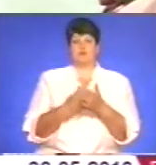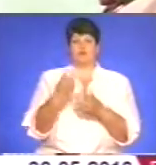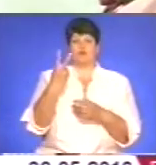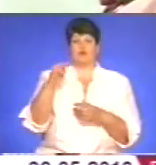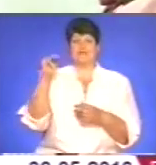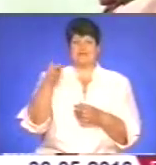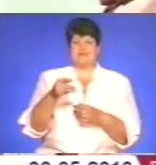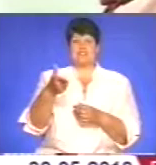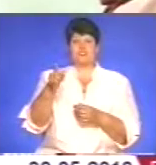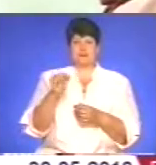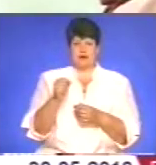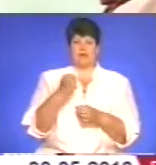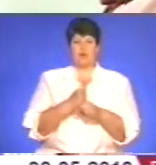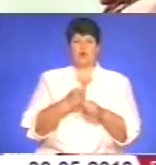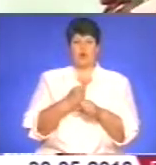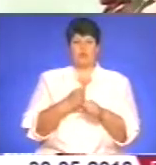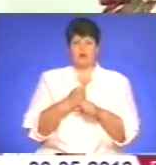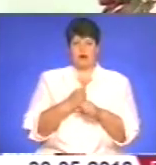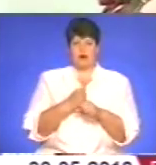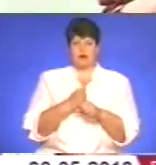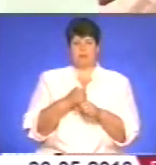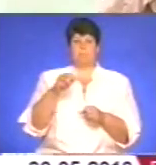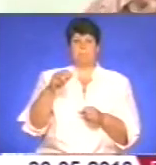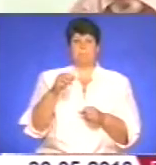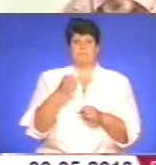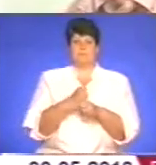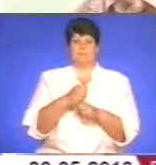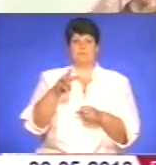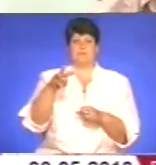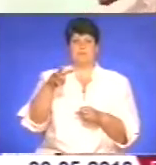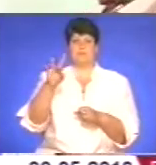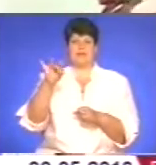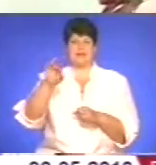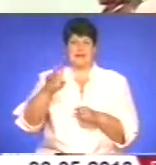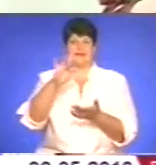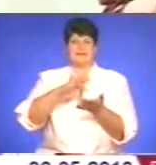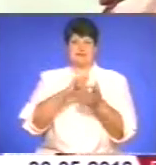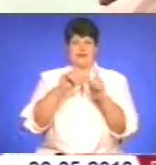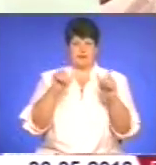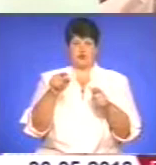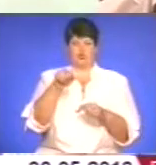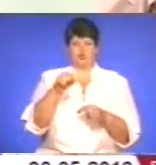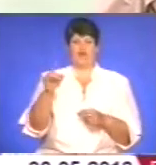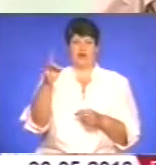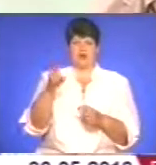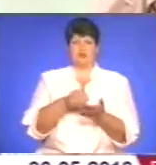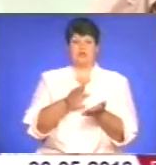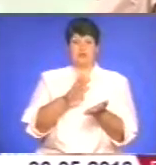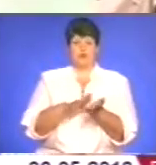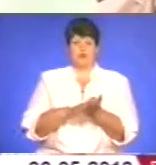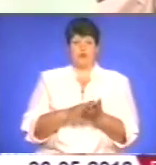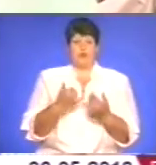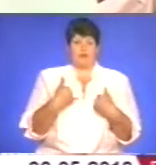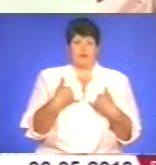які обробляє СВГ «Мрія», «Мрія-центр» тут в районі, що якоби не реєструють. У мене якраз тільки